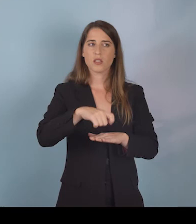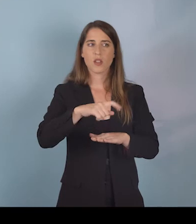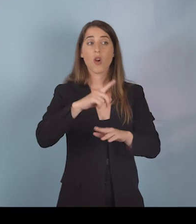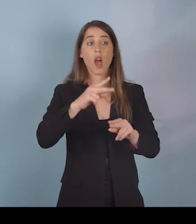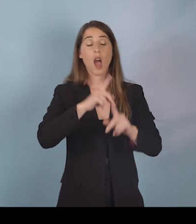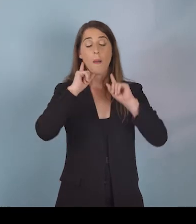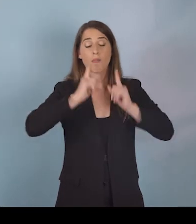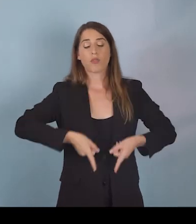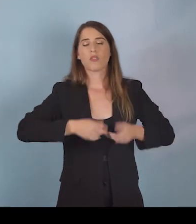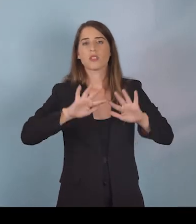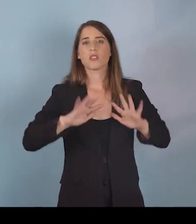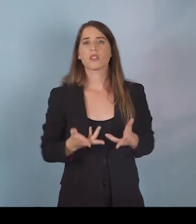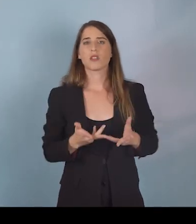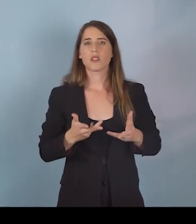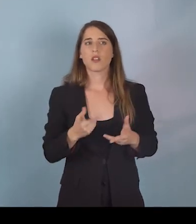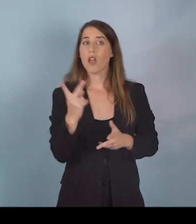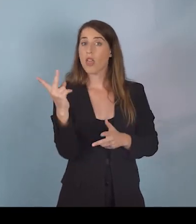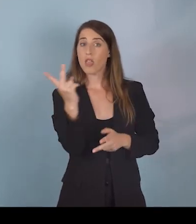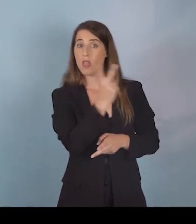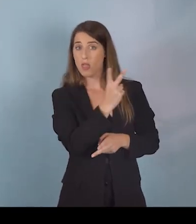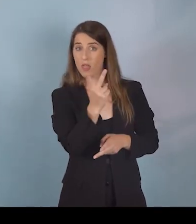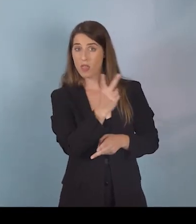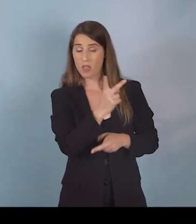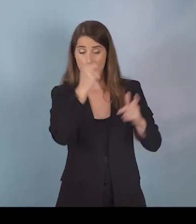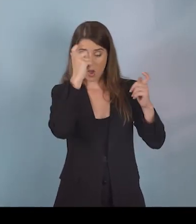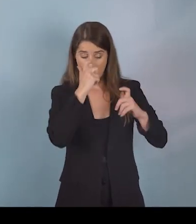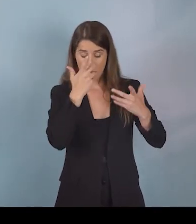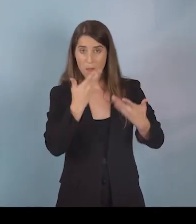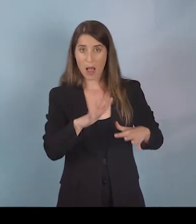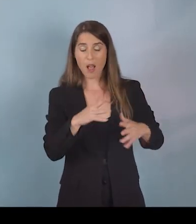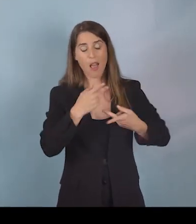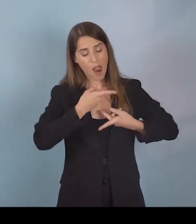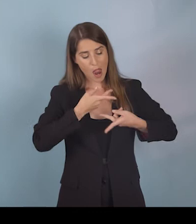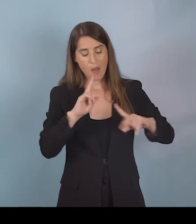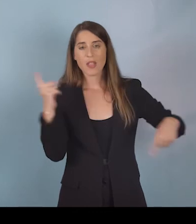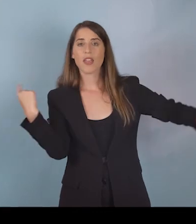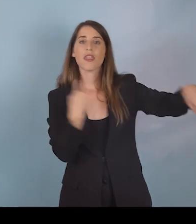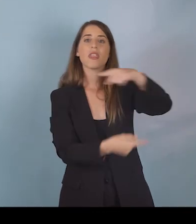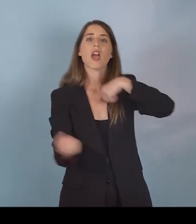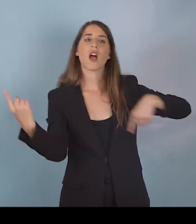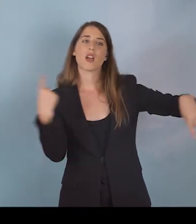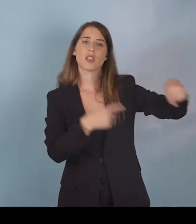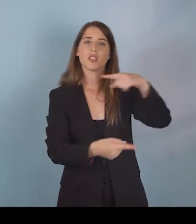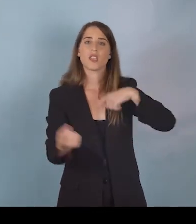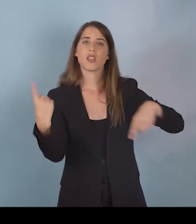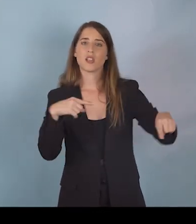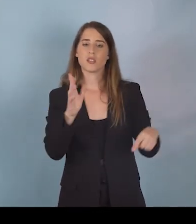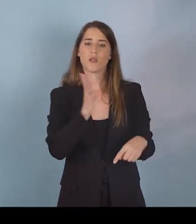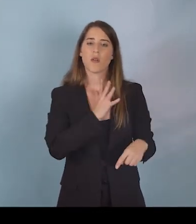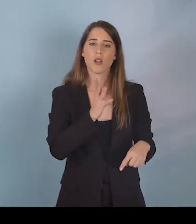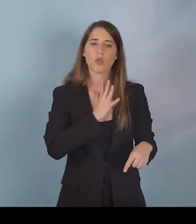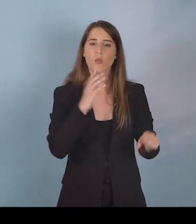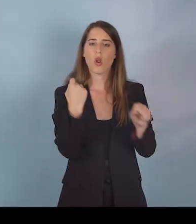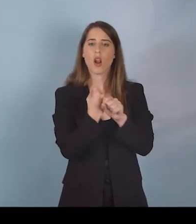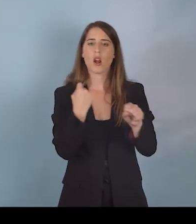στο Ευρωπαϊκό Δικαστήριο, το οποίο ακριβώς είπε ότι θα ήταν παράβαση των ρήτρων της ηθίκης για την